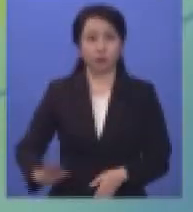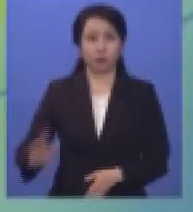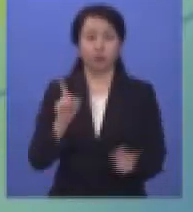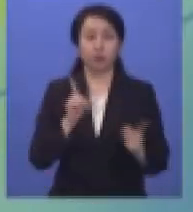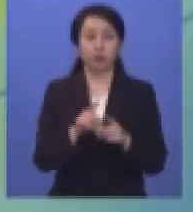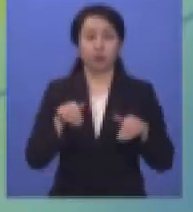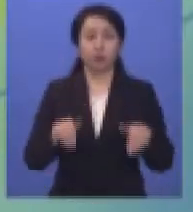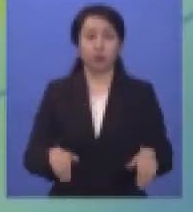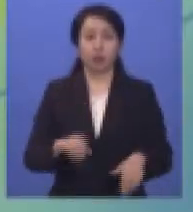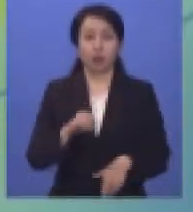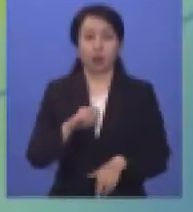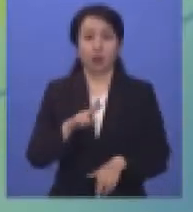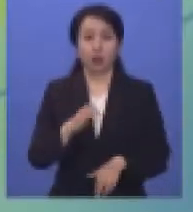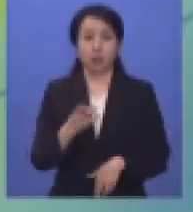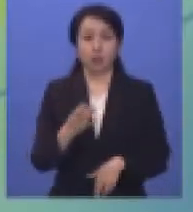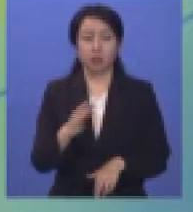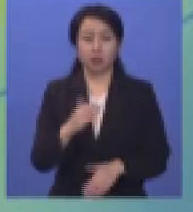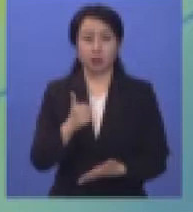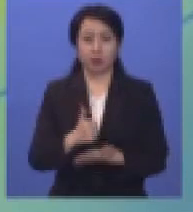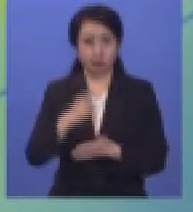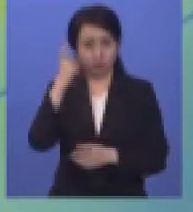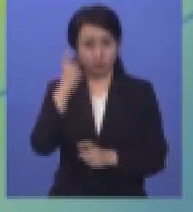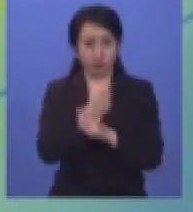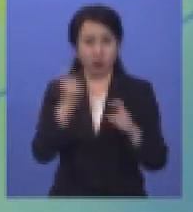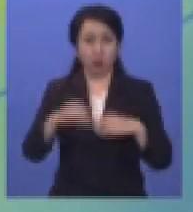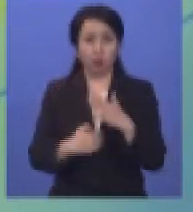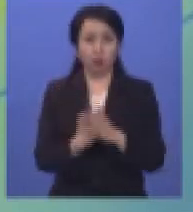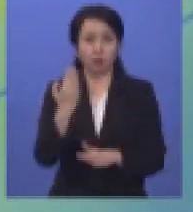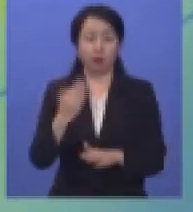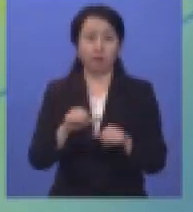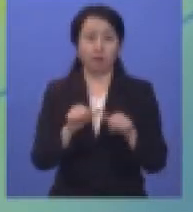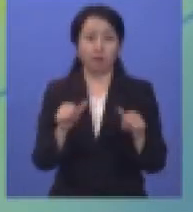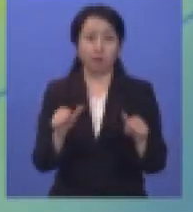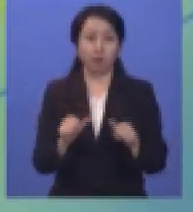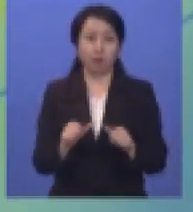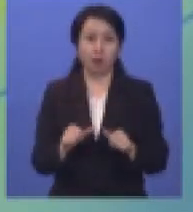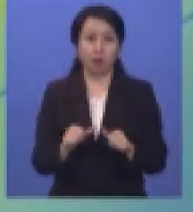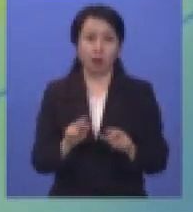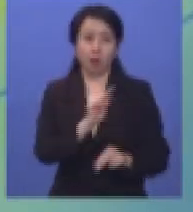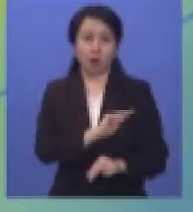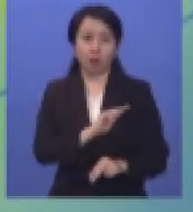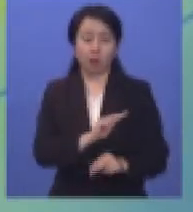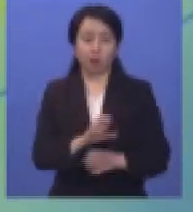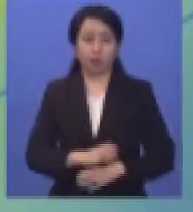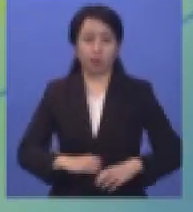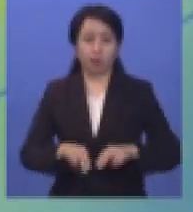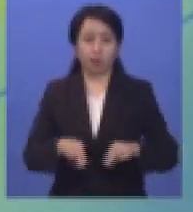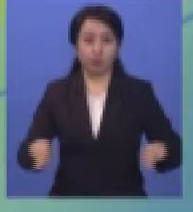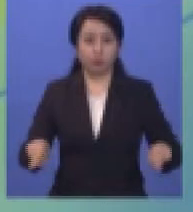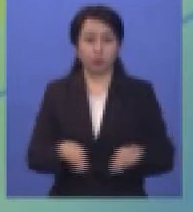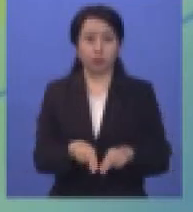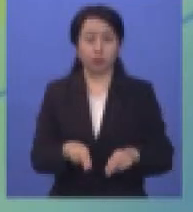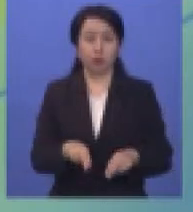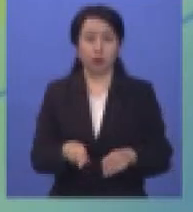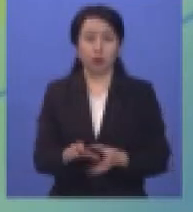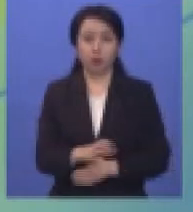принял председателя Мажилиса Ерлана Кошанова. Президент проинформирован о новых форматах работы Нижней палаты парламента, в том